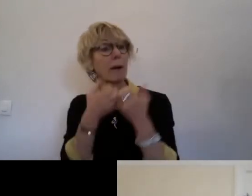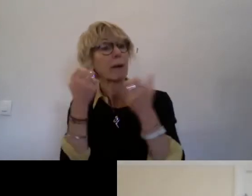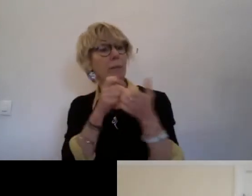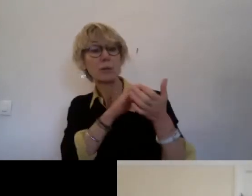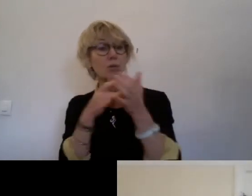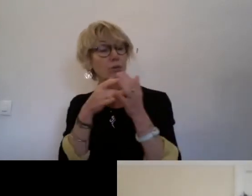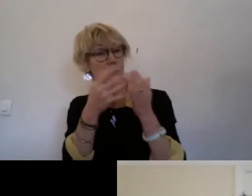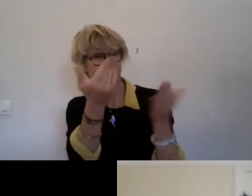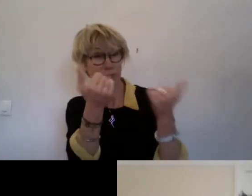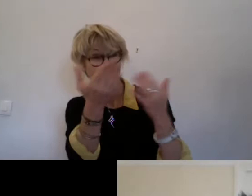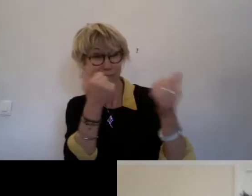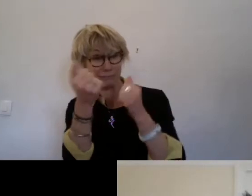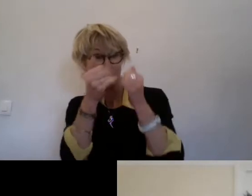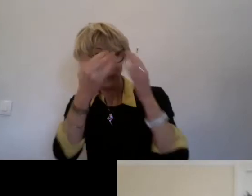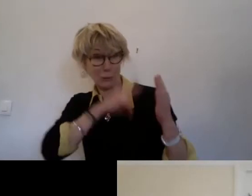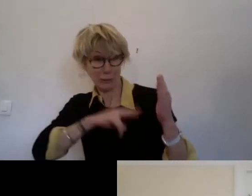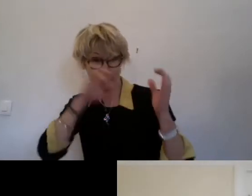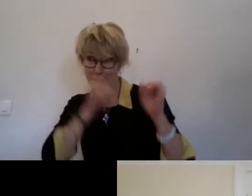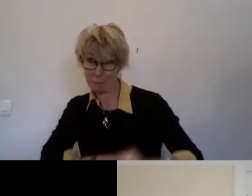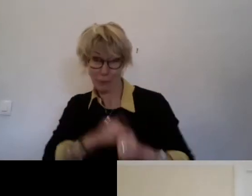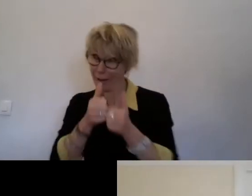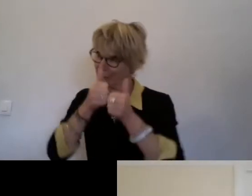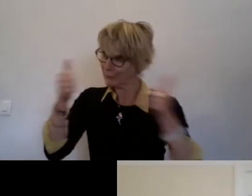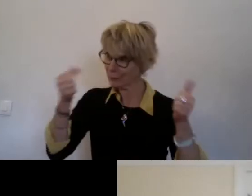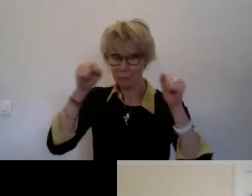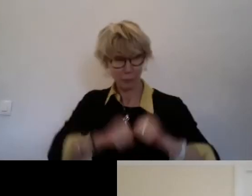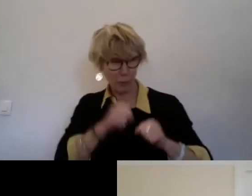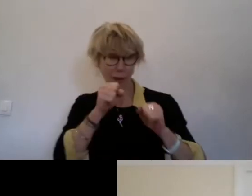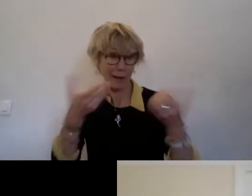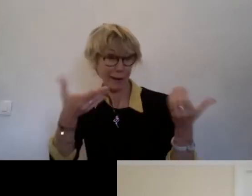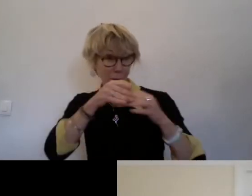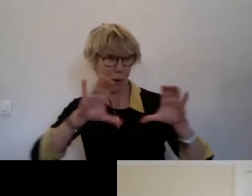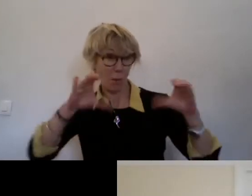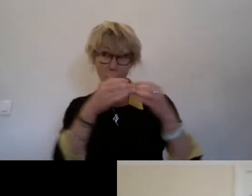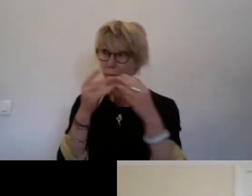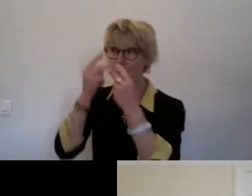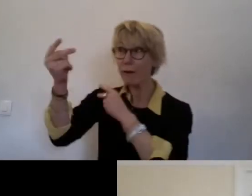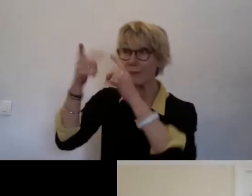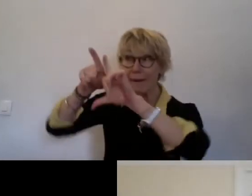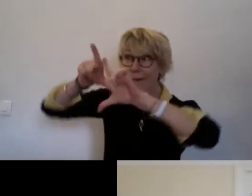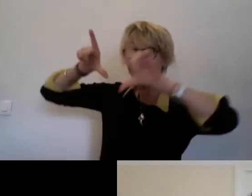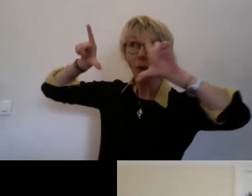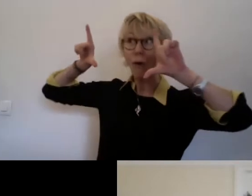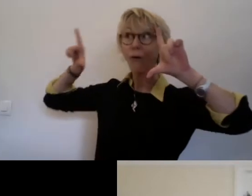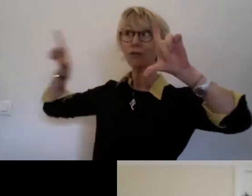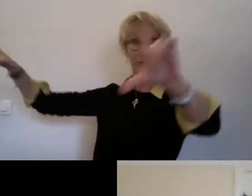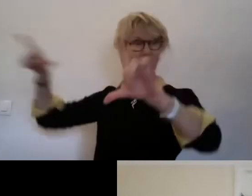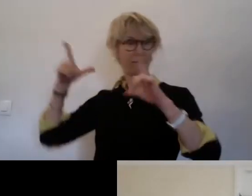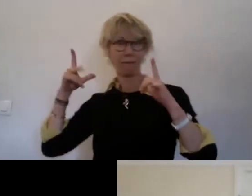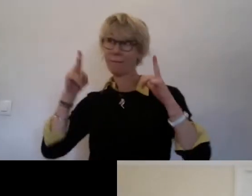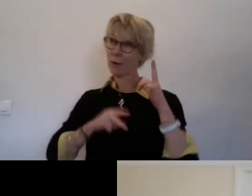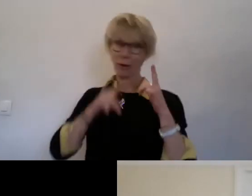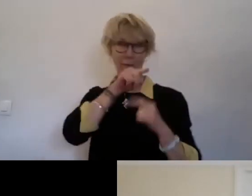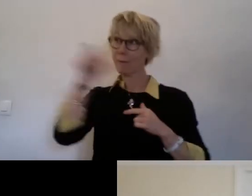possible avec les distances et toutes les mesures qu'on connaît, un groupe face à un écran géant donc qui communique avec nous au musée, soit chez